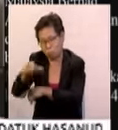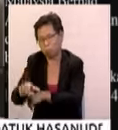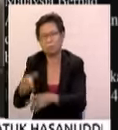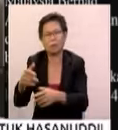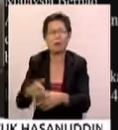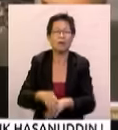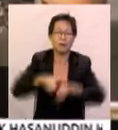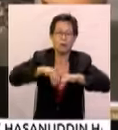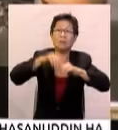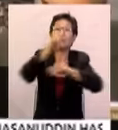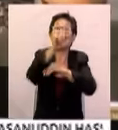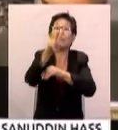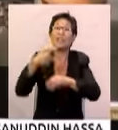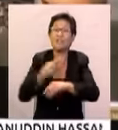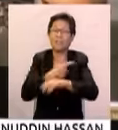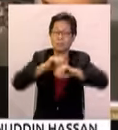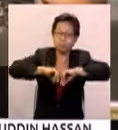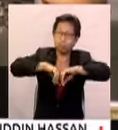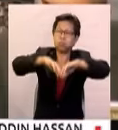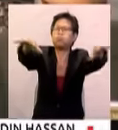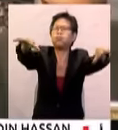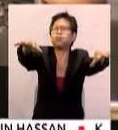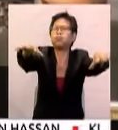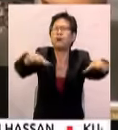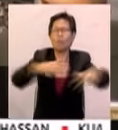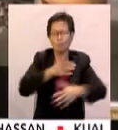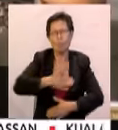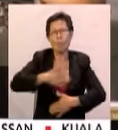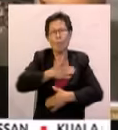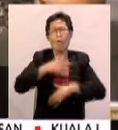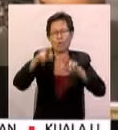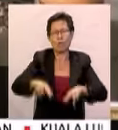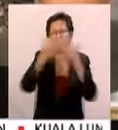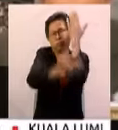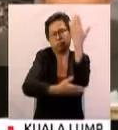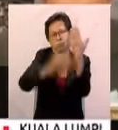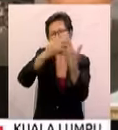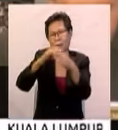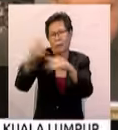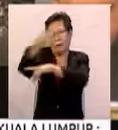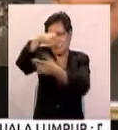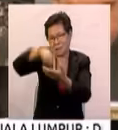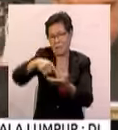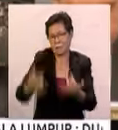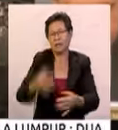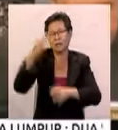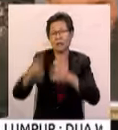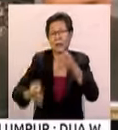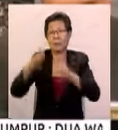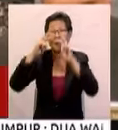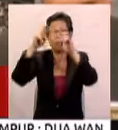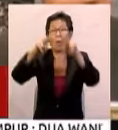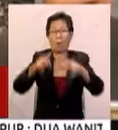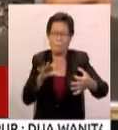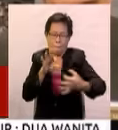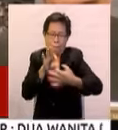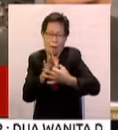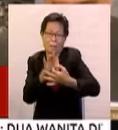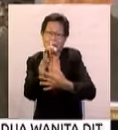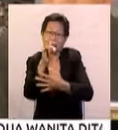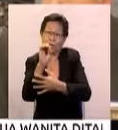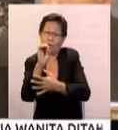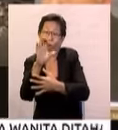Liputan siaran TV digital boleh dinikmati oleh rakyat di seluruh negara pada hari ini sekiranya penonton memasang peralatan dekoder